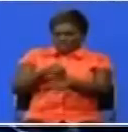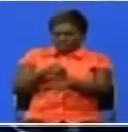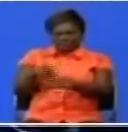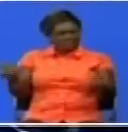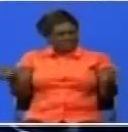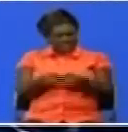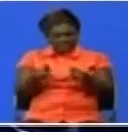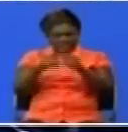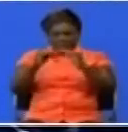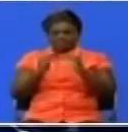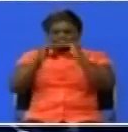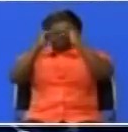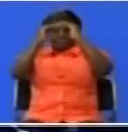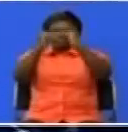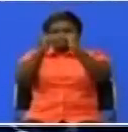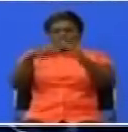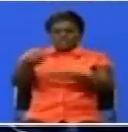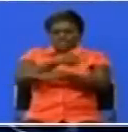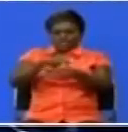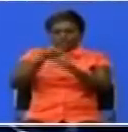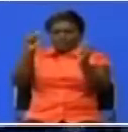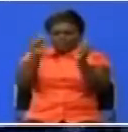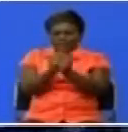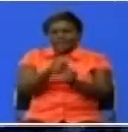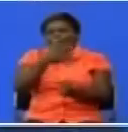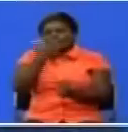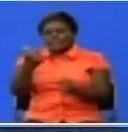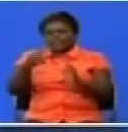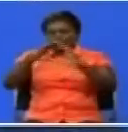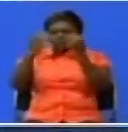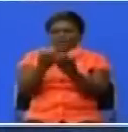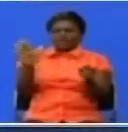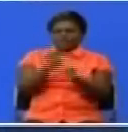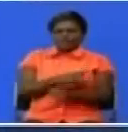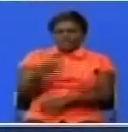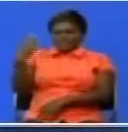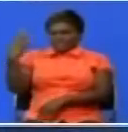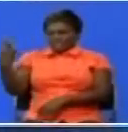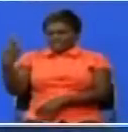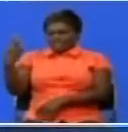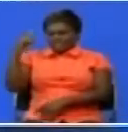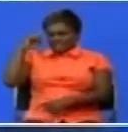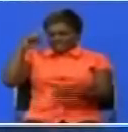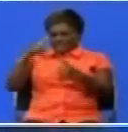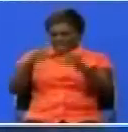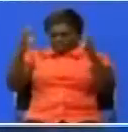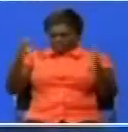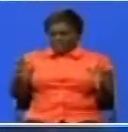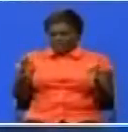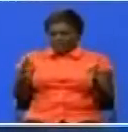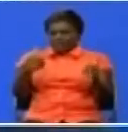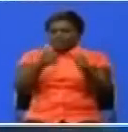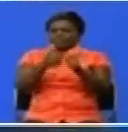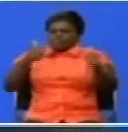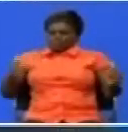pia yamepiga hatua kwa kuwa miongoni mwa mataifa 10 bora ulimwenguni. There are three main aspects to the fight against corruption. There's a